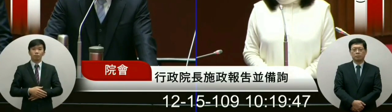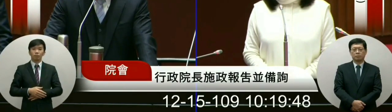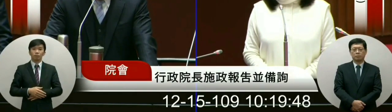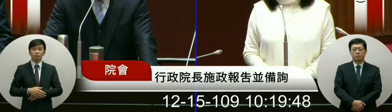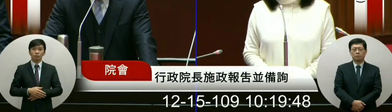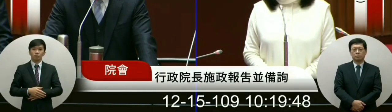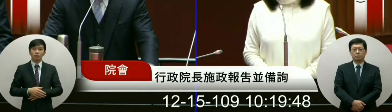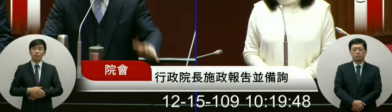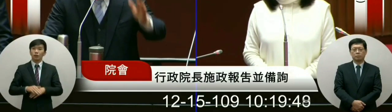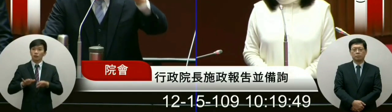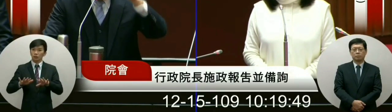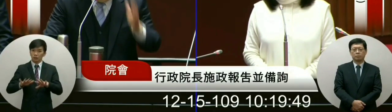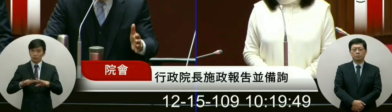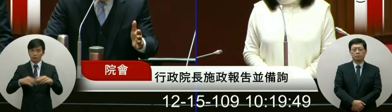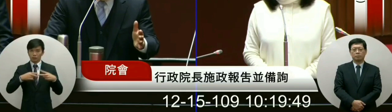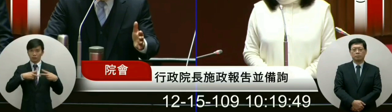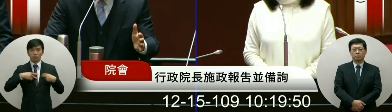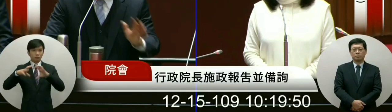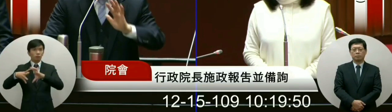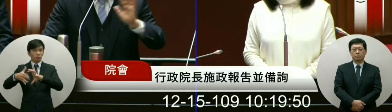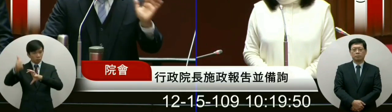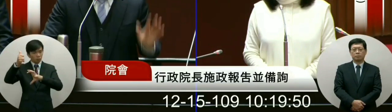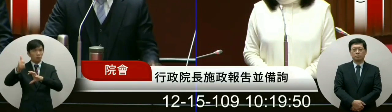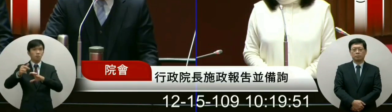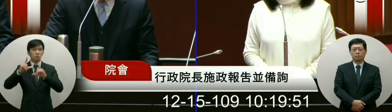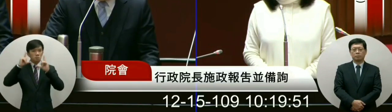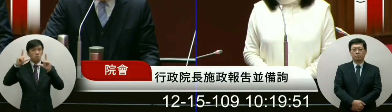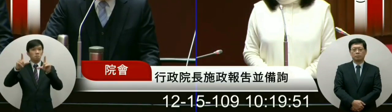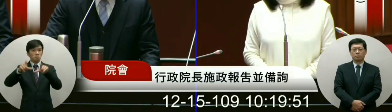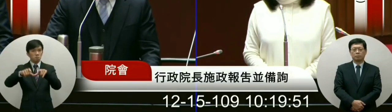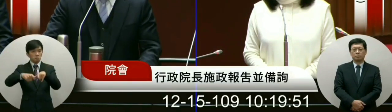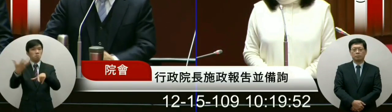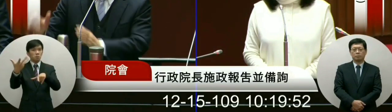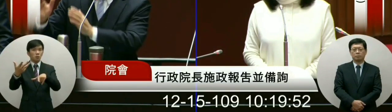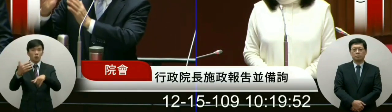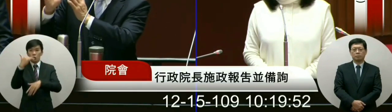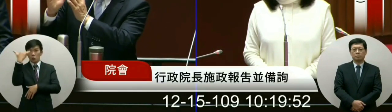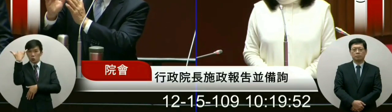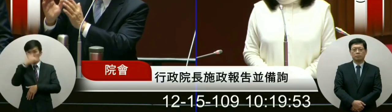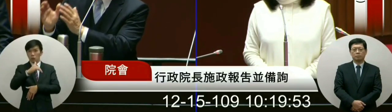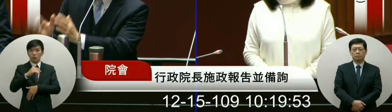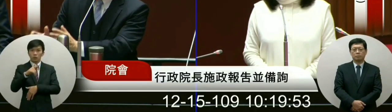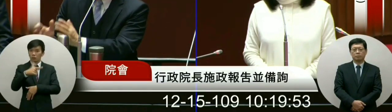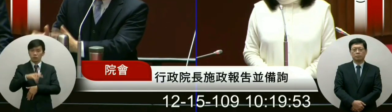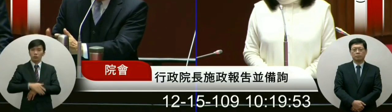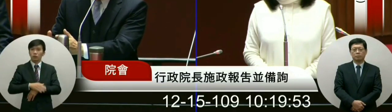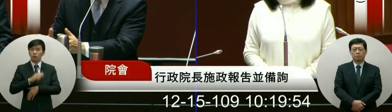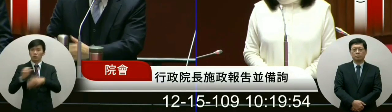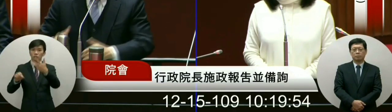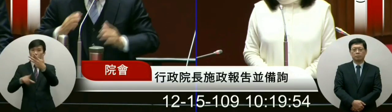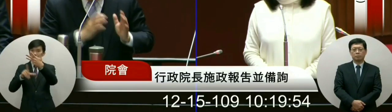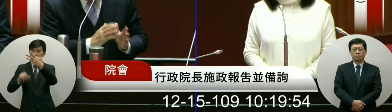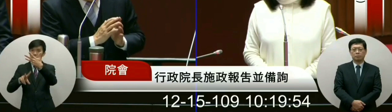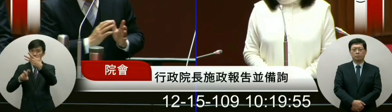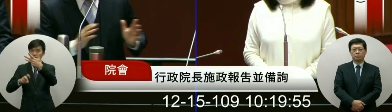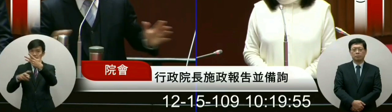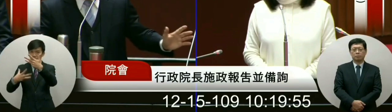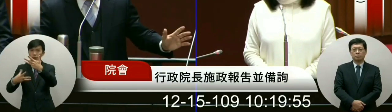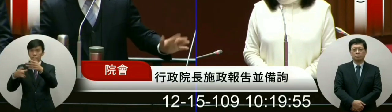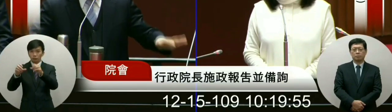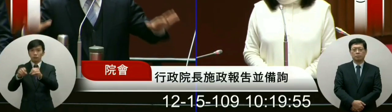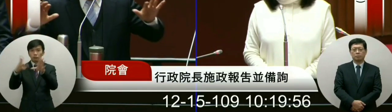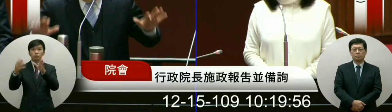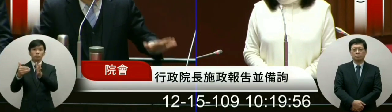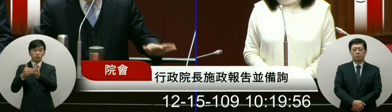天蔡总统做这个宣布也不是突袭，而是在8月28号宣布后，相关